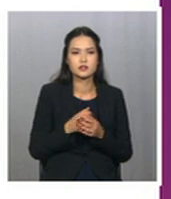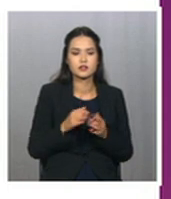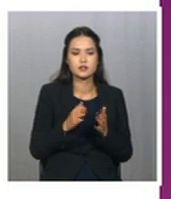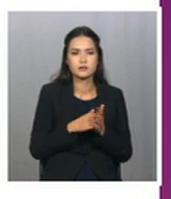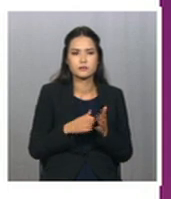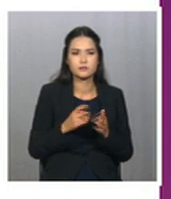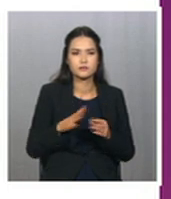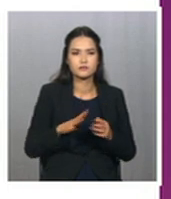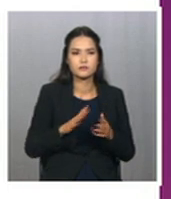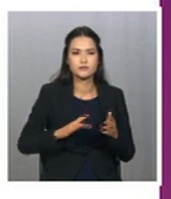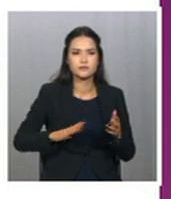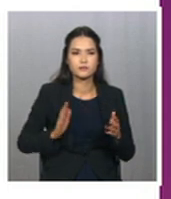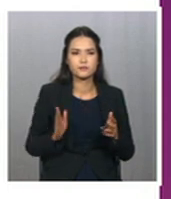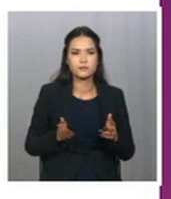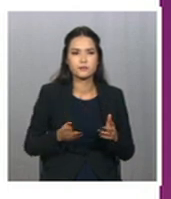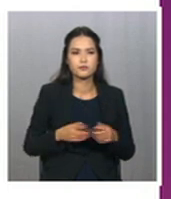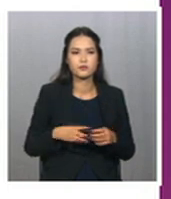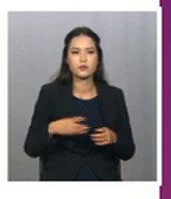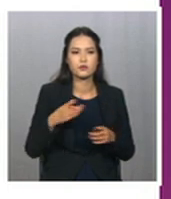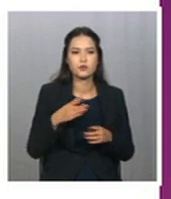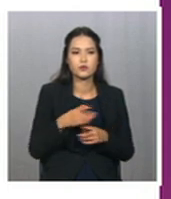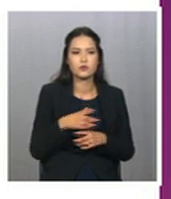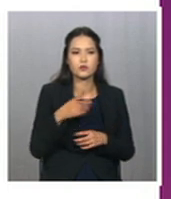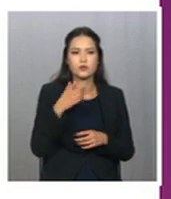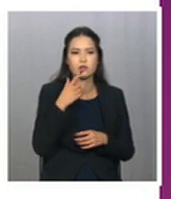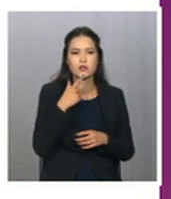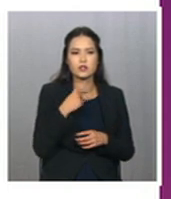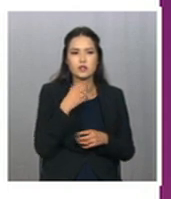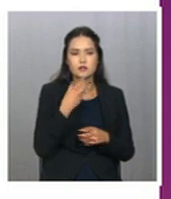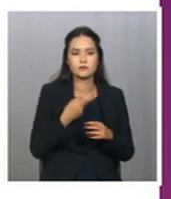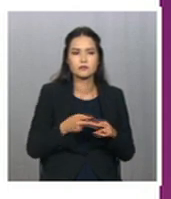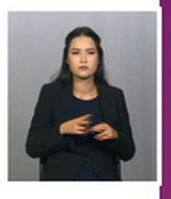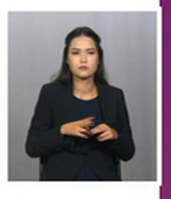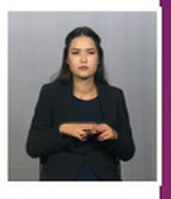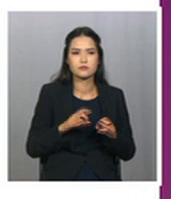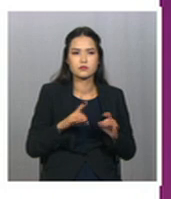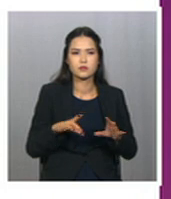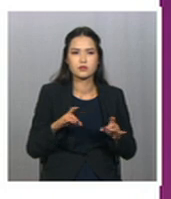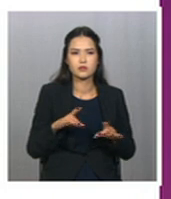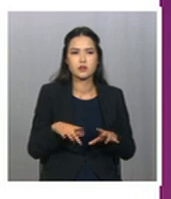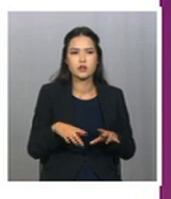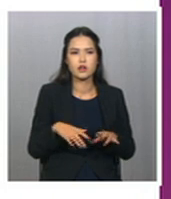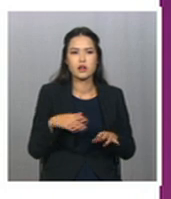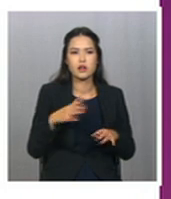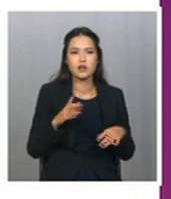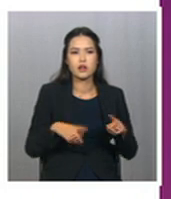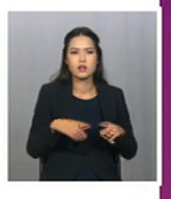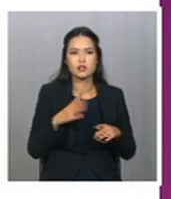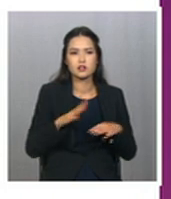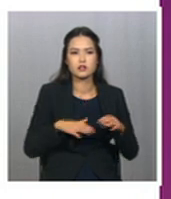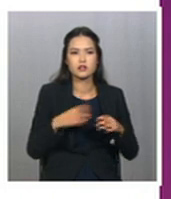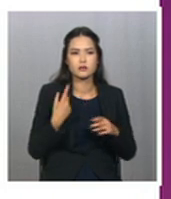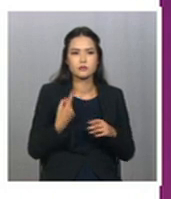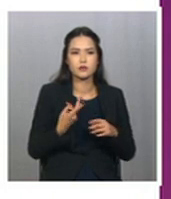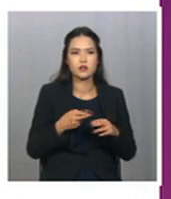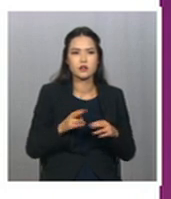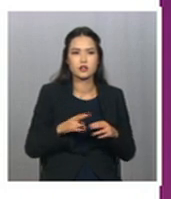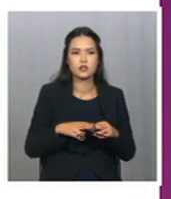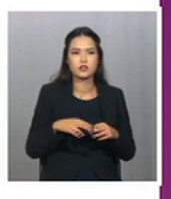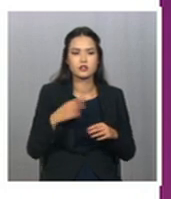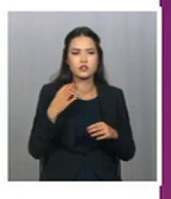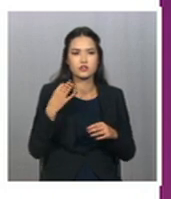жалғасады. Қонақтар қызу әңгімемен отырғанда, есіктен қолына бір бума газет журнал ұстаған жас